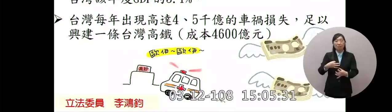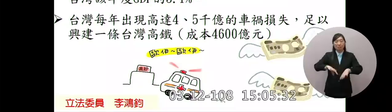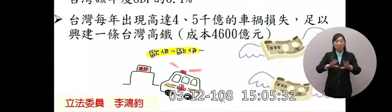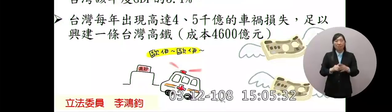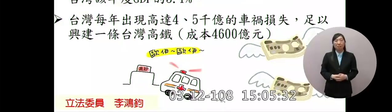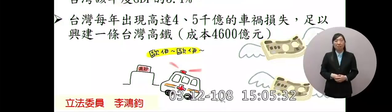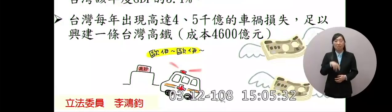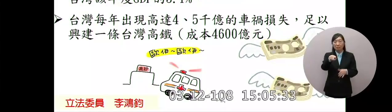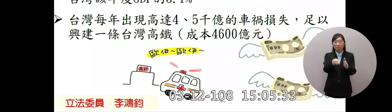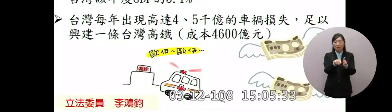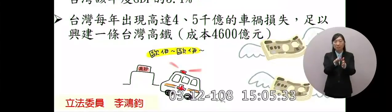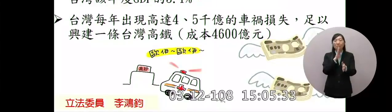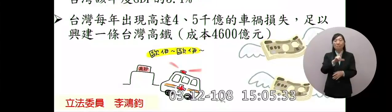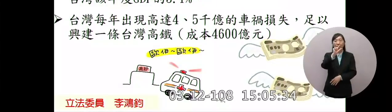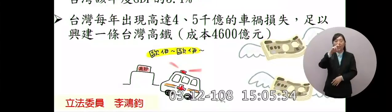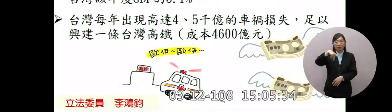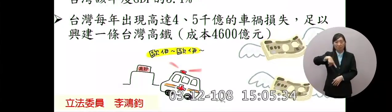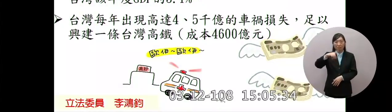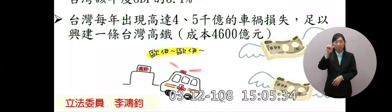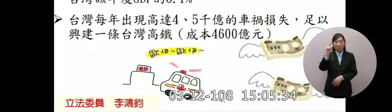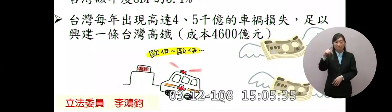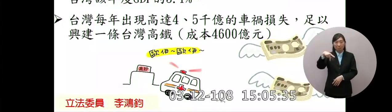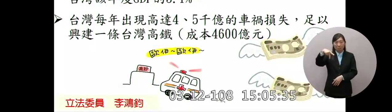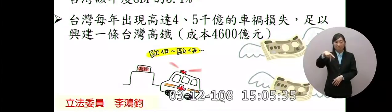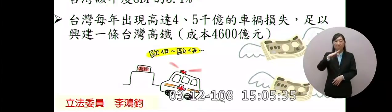这个是占我们当年的 GDP 的2.8%。